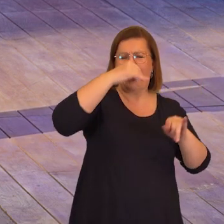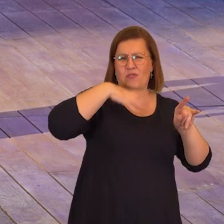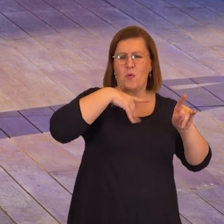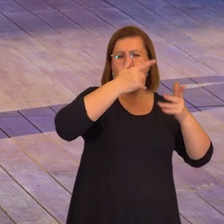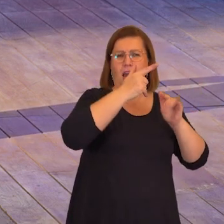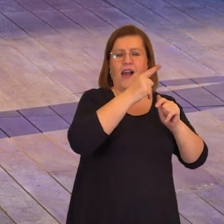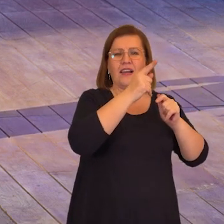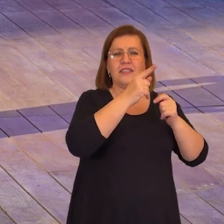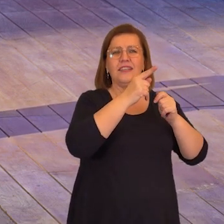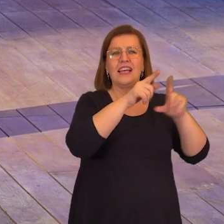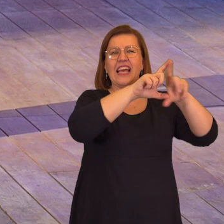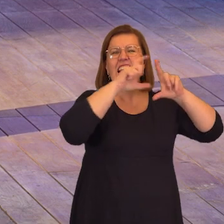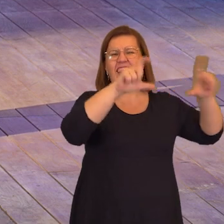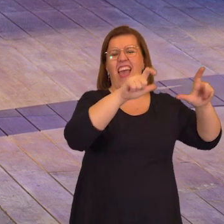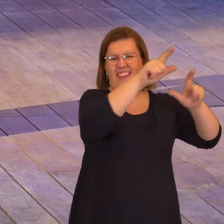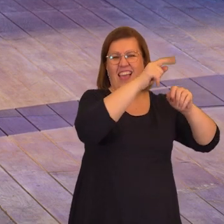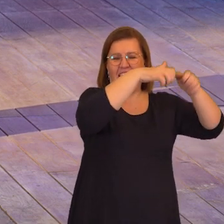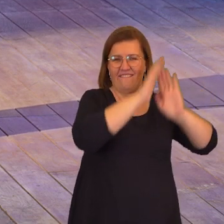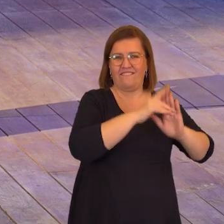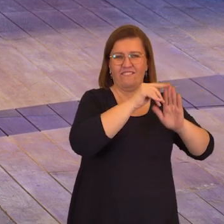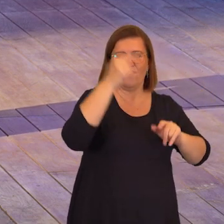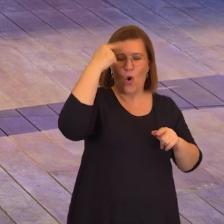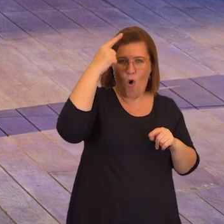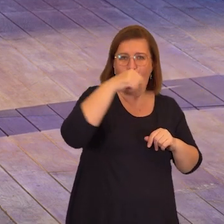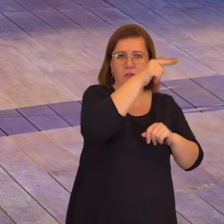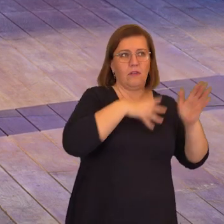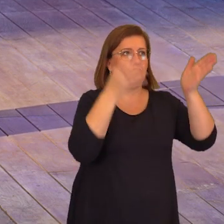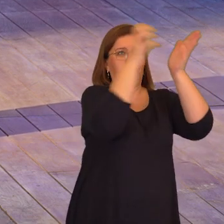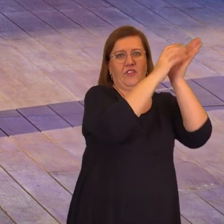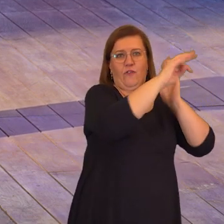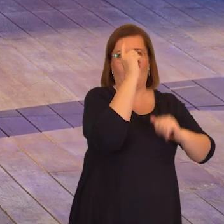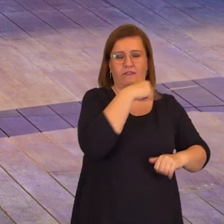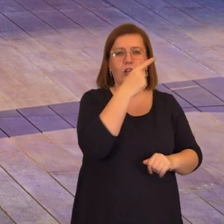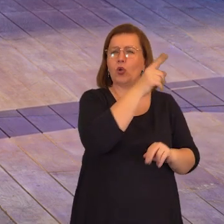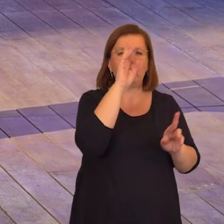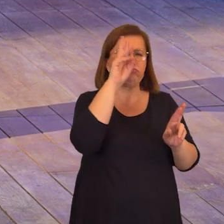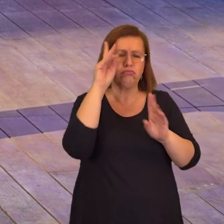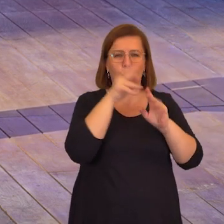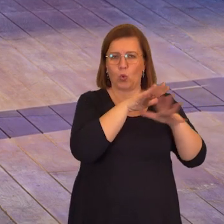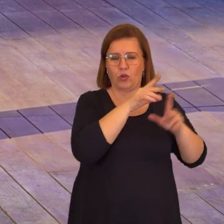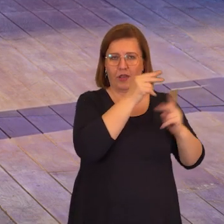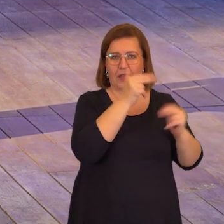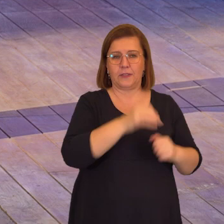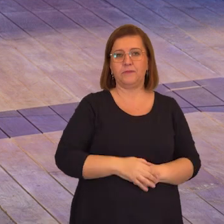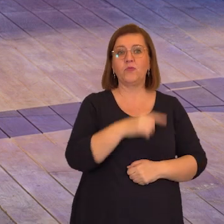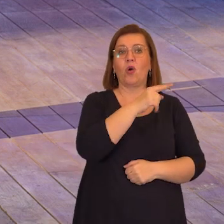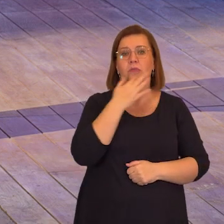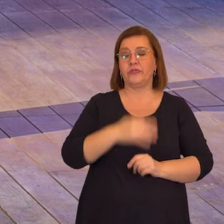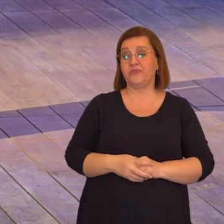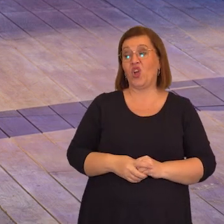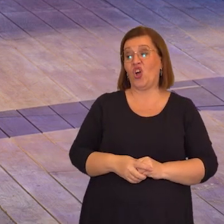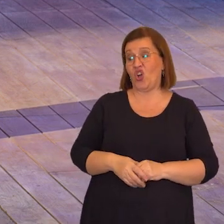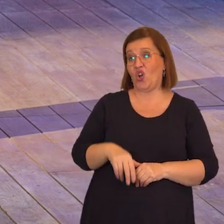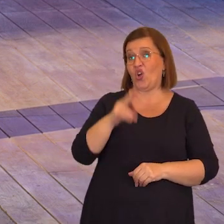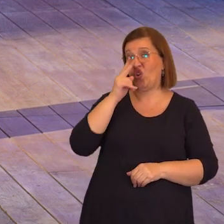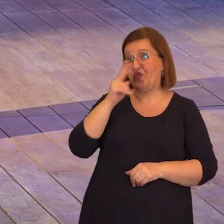Wołomin. Orientuje się w wielu tematach. I zaczyna. Widzę, że jeszcze używasz